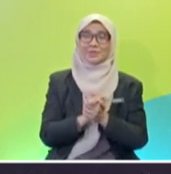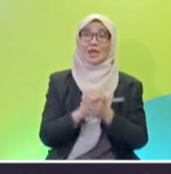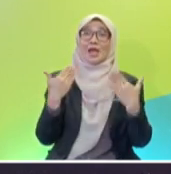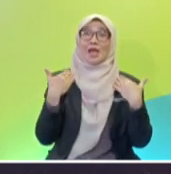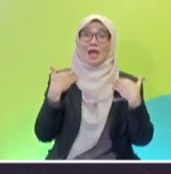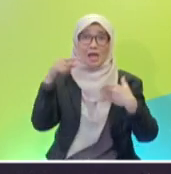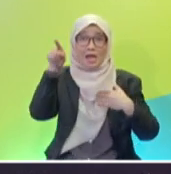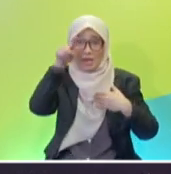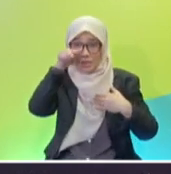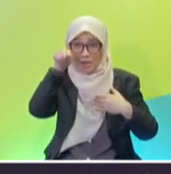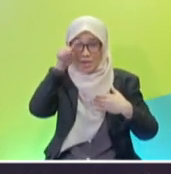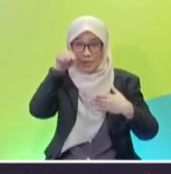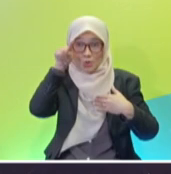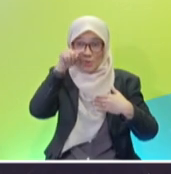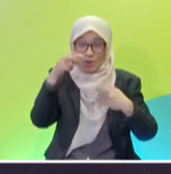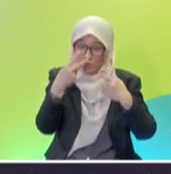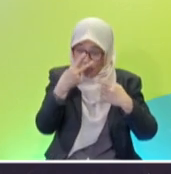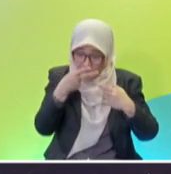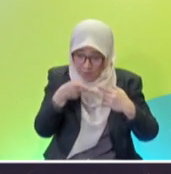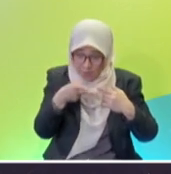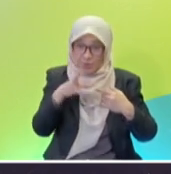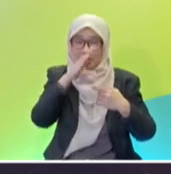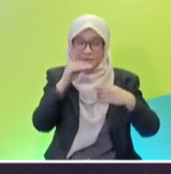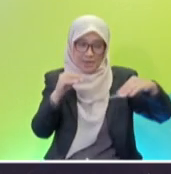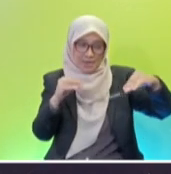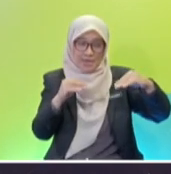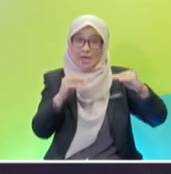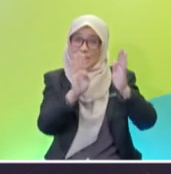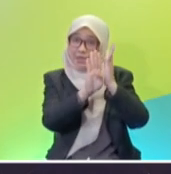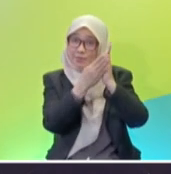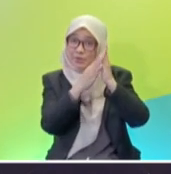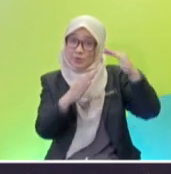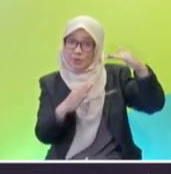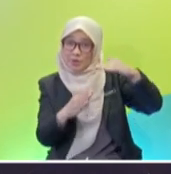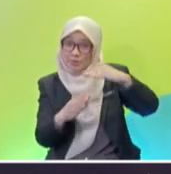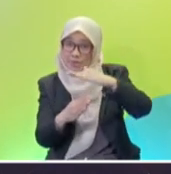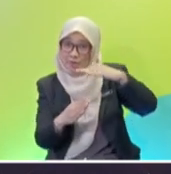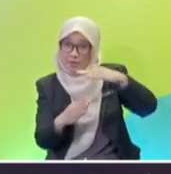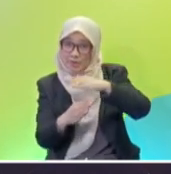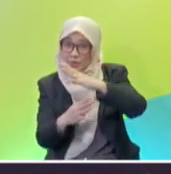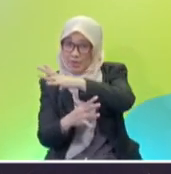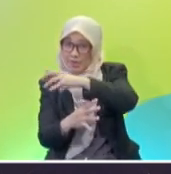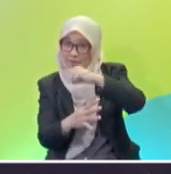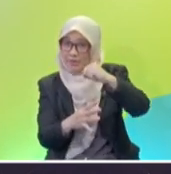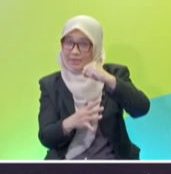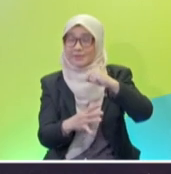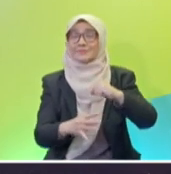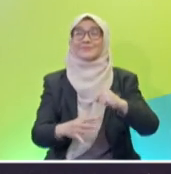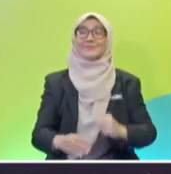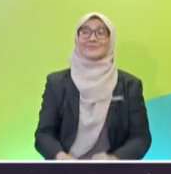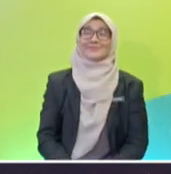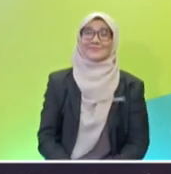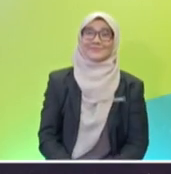dia mengambil buah-buah. Jadi ada pintu di sini. Lampu suluh saya pun sudah bila pasang. Bila bunyi loceng, kita mulakan. Cikgu nak kena bunyi loceng ke, cikgu?